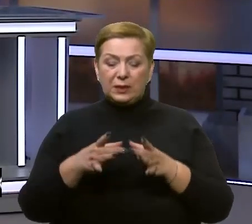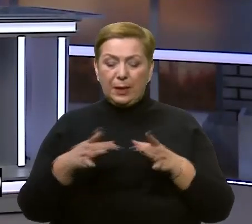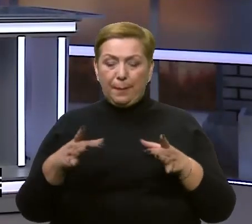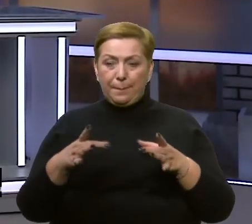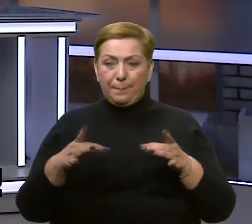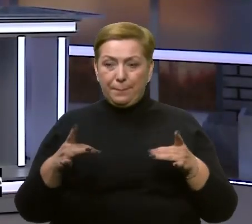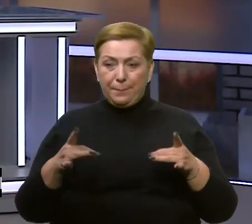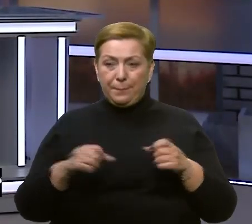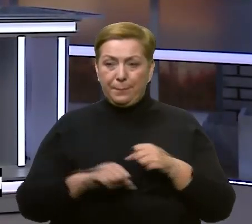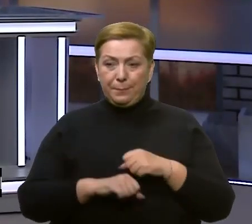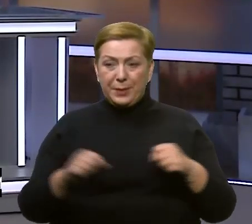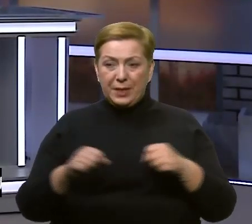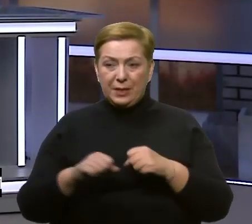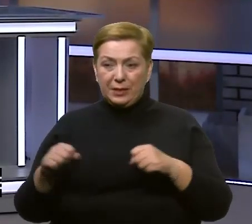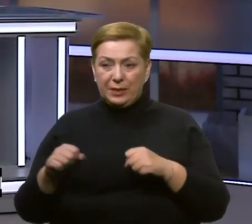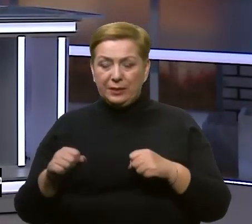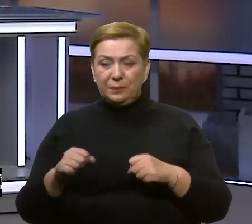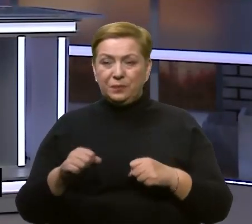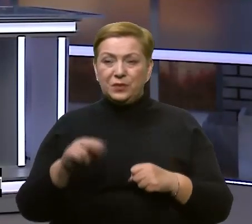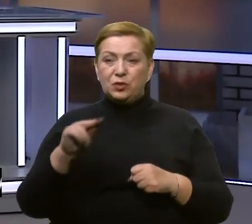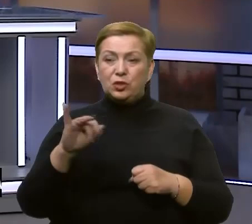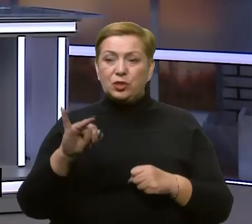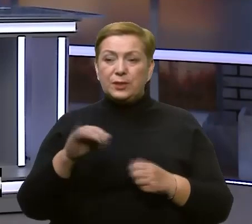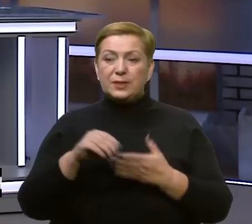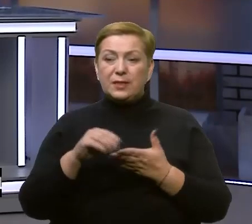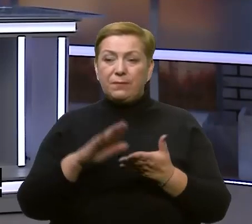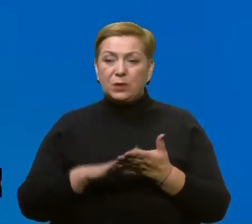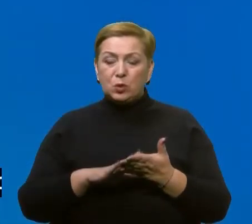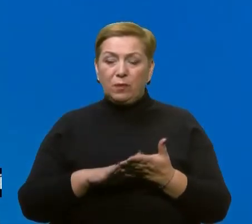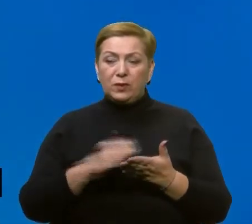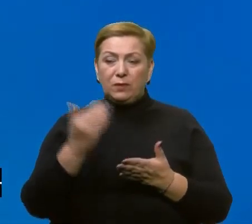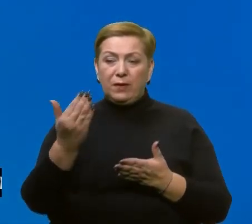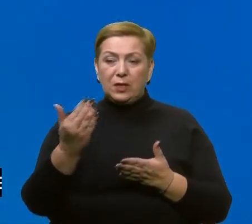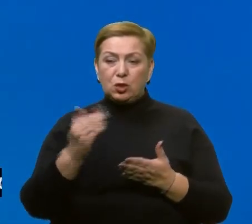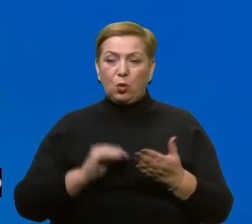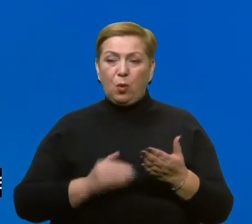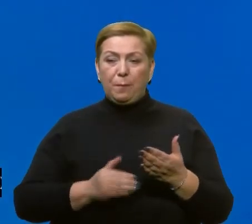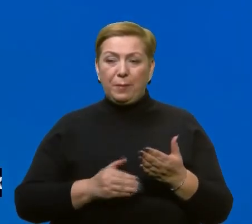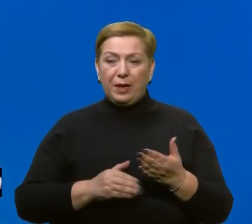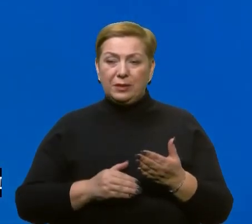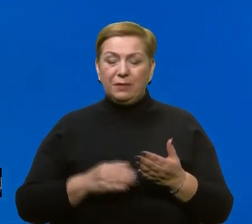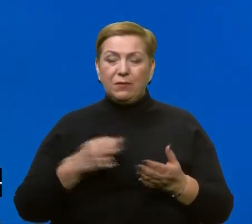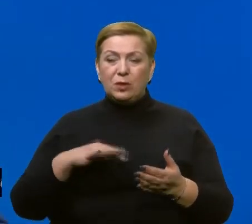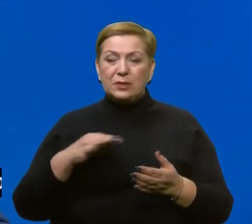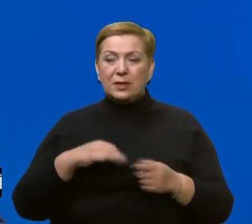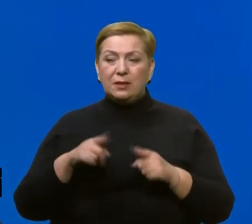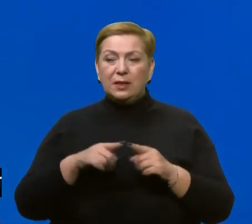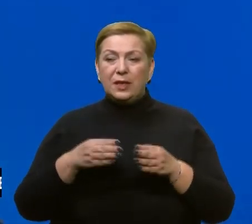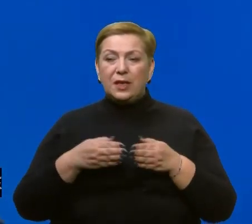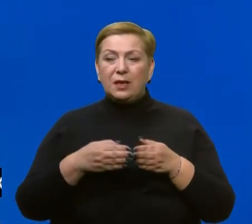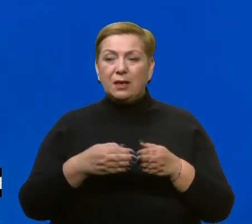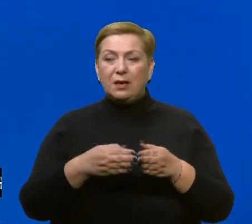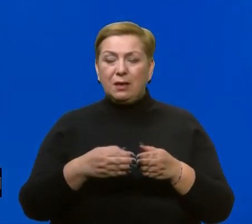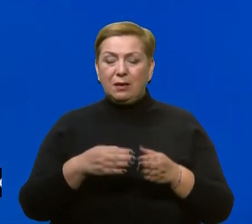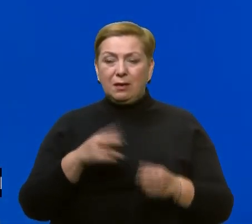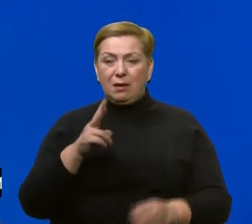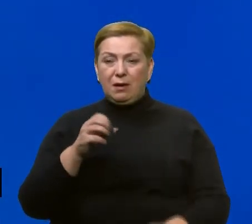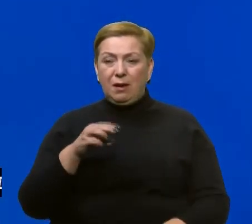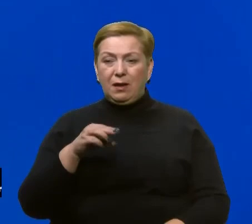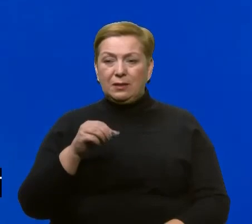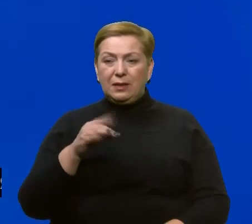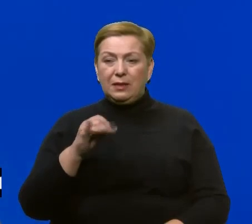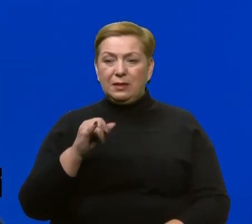вашим виданням, безпосередньо вашою компанією, використання таких катерів? Можливо, є навіть з ваших особистих